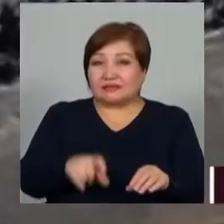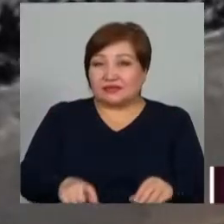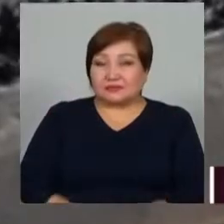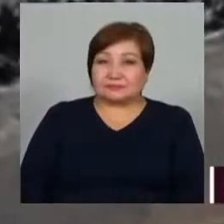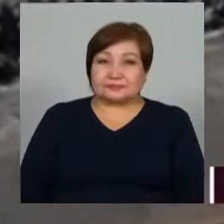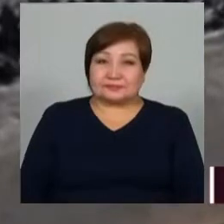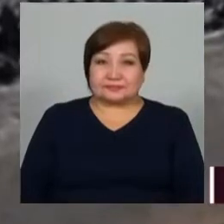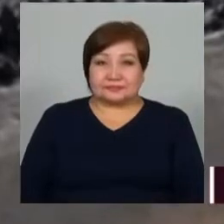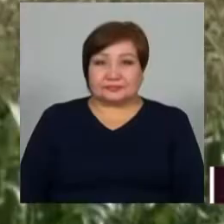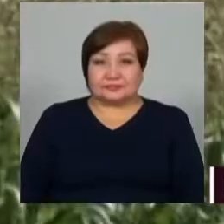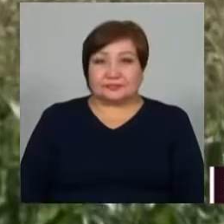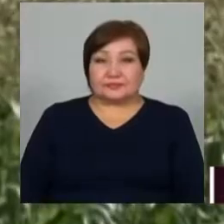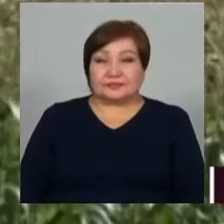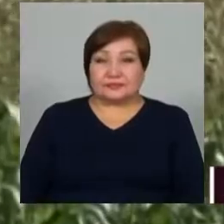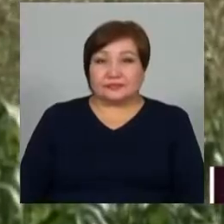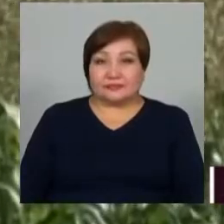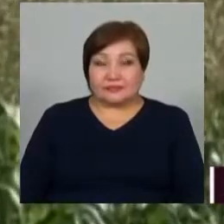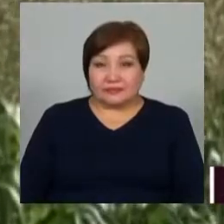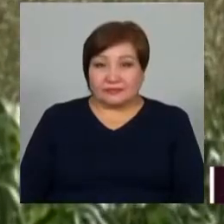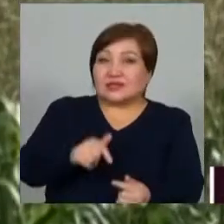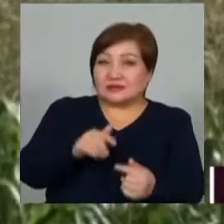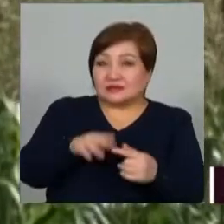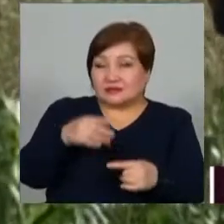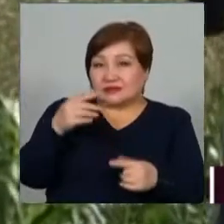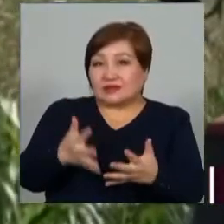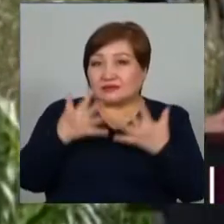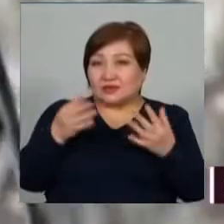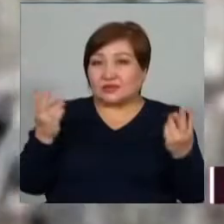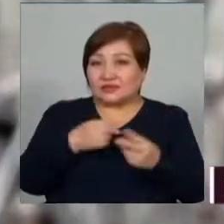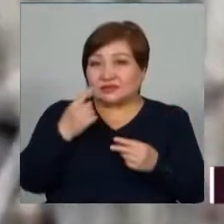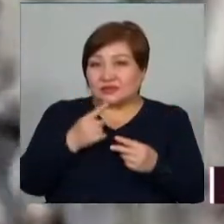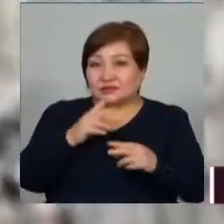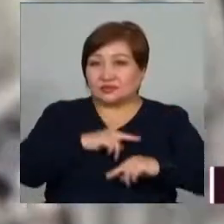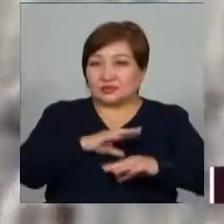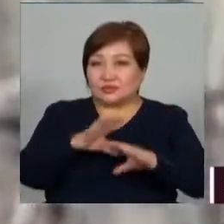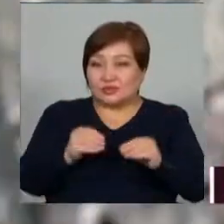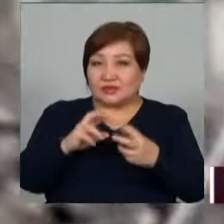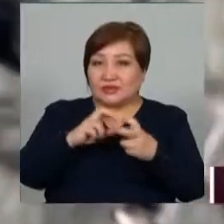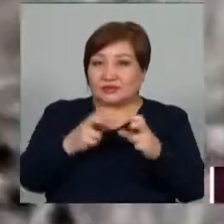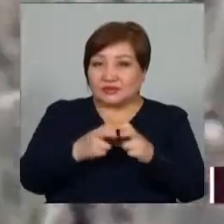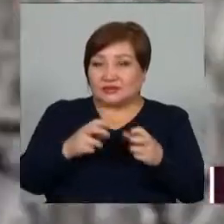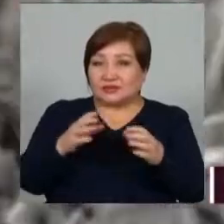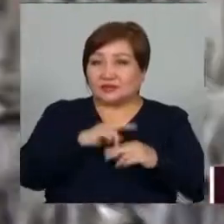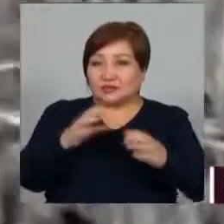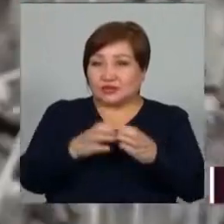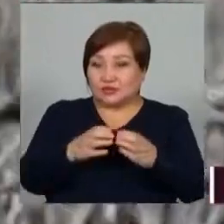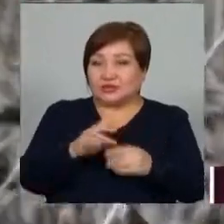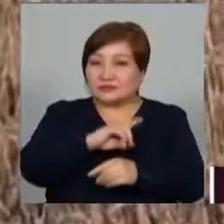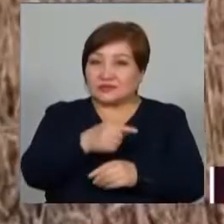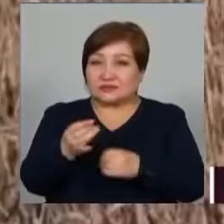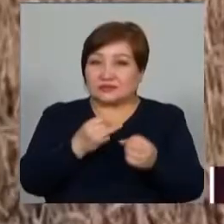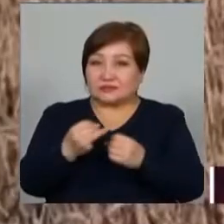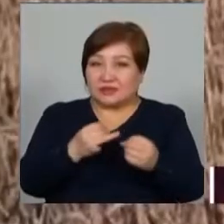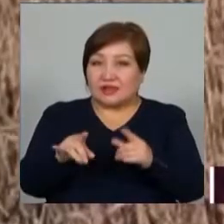түсуде. Мәселен, соңғы жылдары сыбайлас жемқорлыққа қарсы іс-қимыл агенттігі 960 қылмыстық істі тергеген. Соның